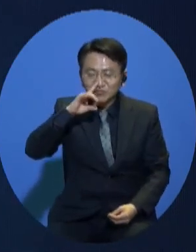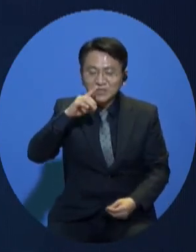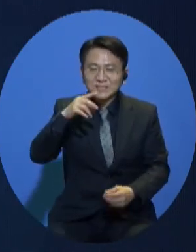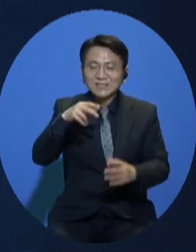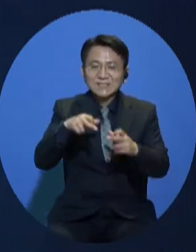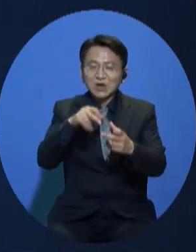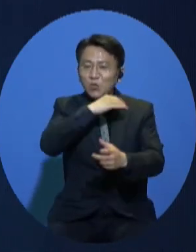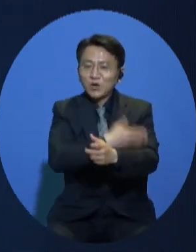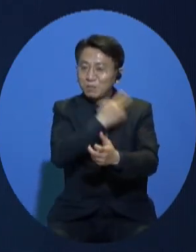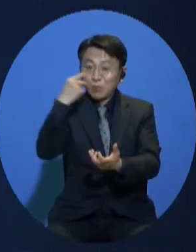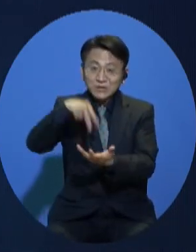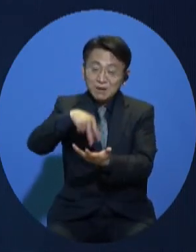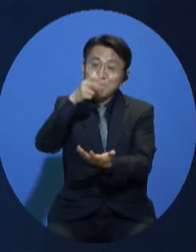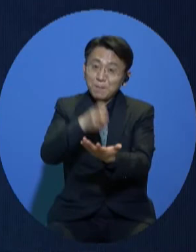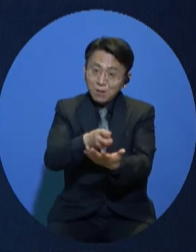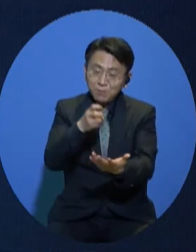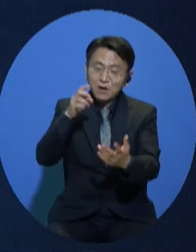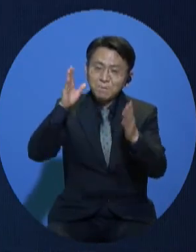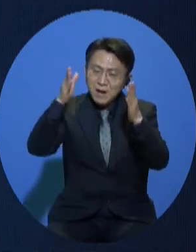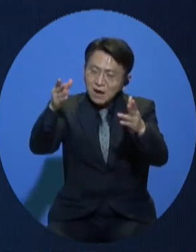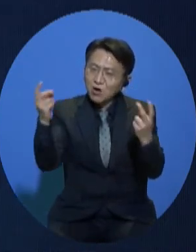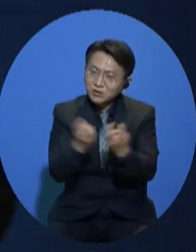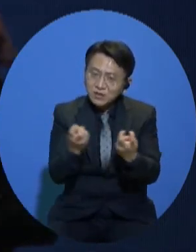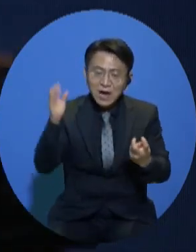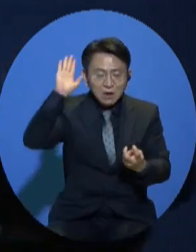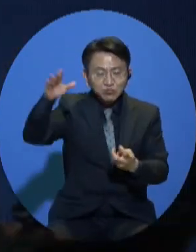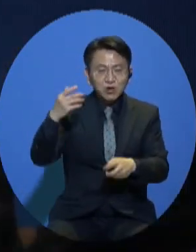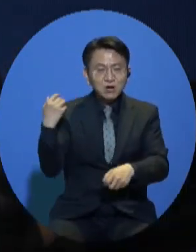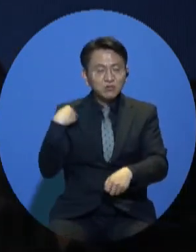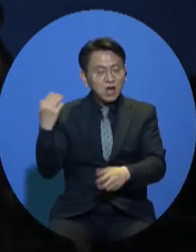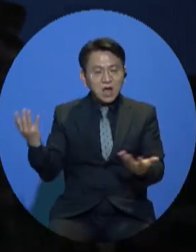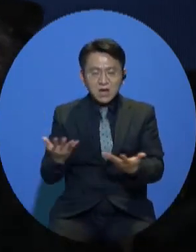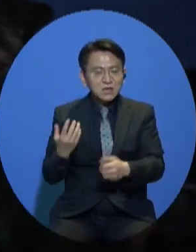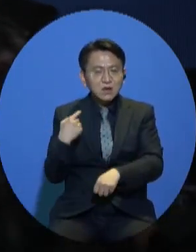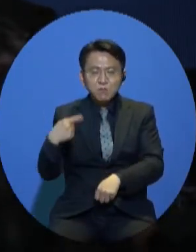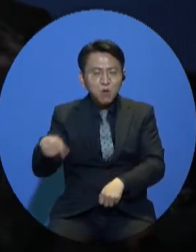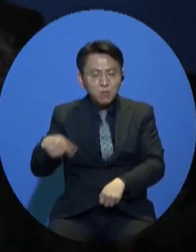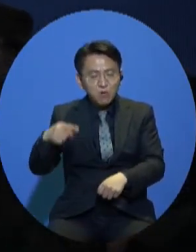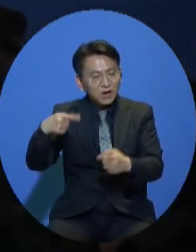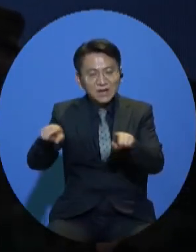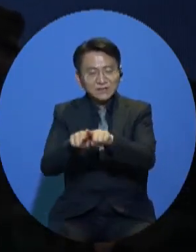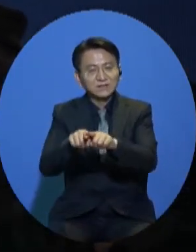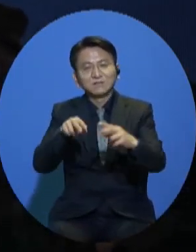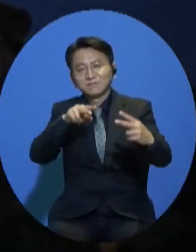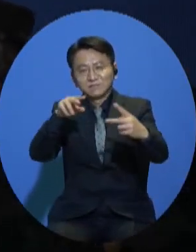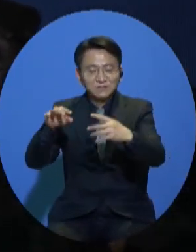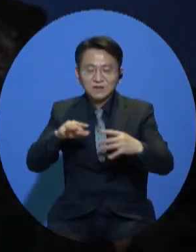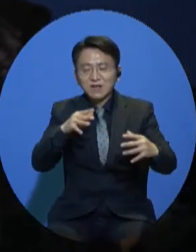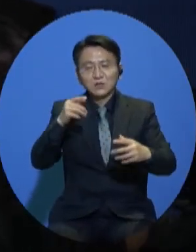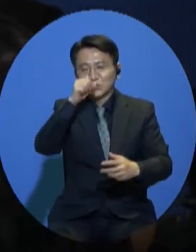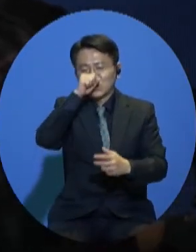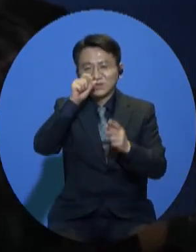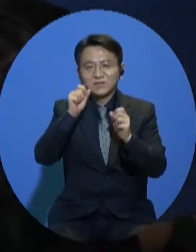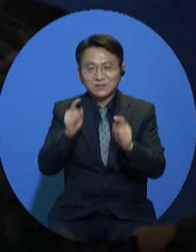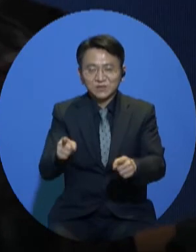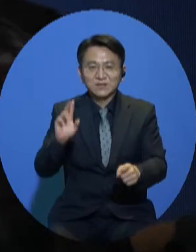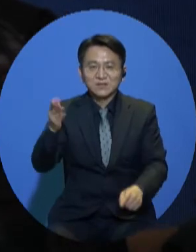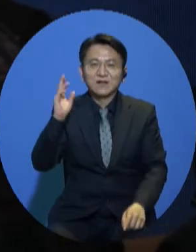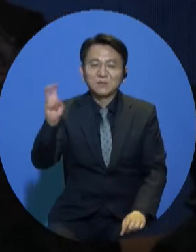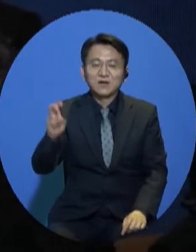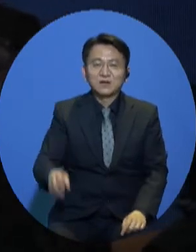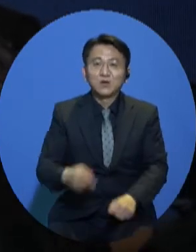보장법의 제정 방향을 살펴보고 그리고 앞으로 우리가 어떤 일들을 함께 해나갈지 생각해 볼 수 있는 소중한 시간이 될 것으로